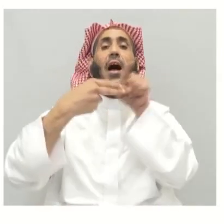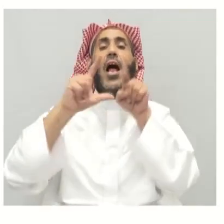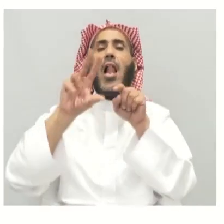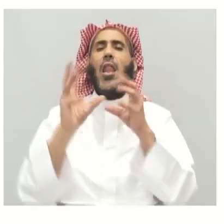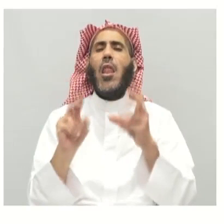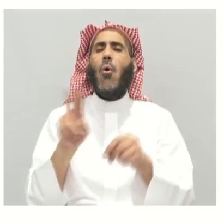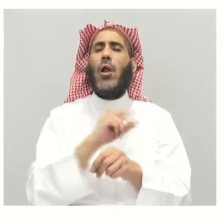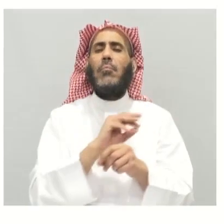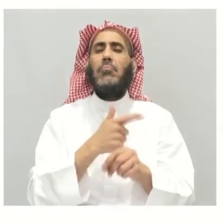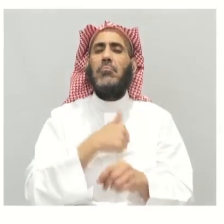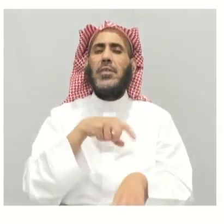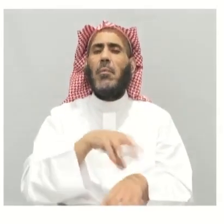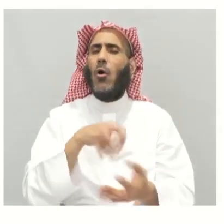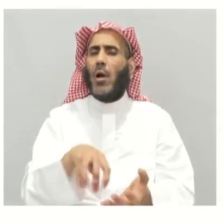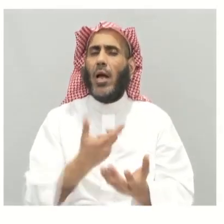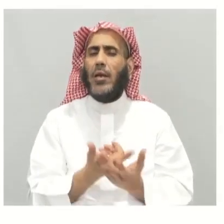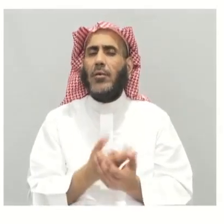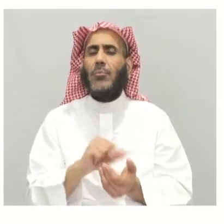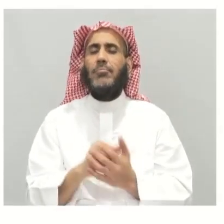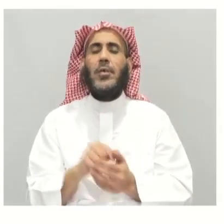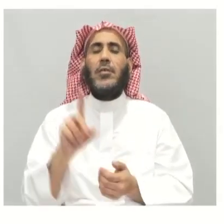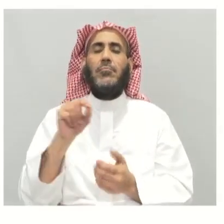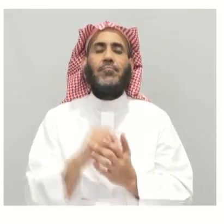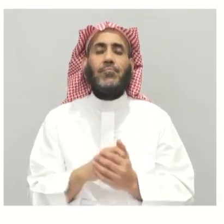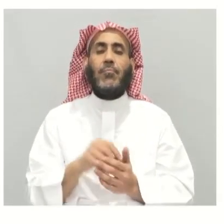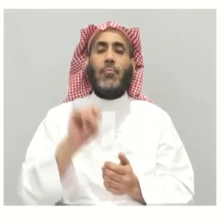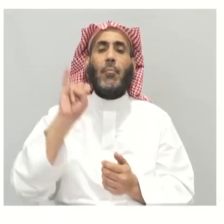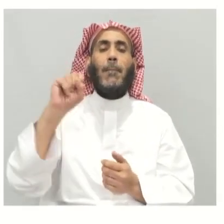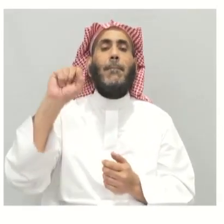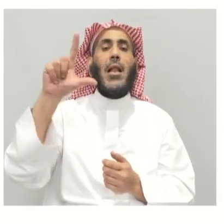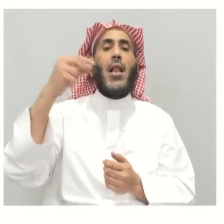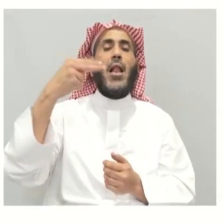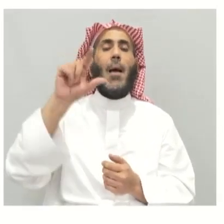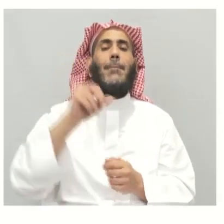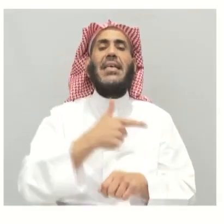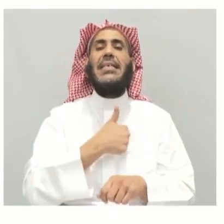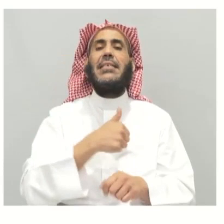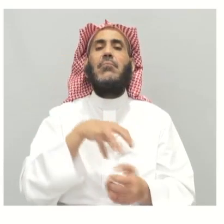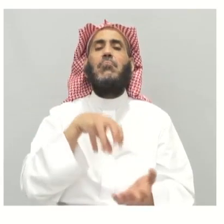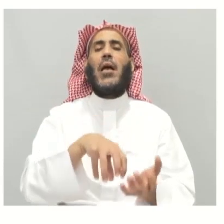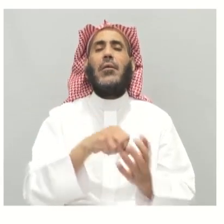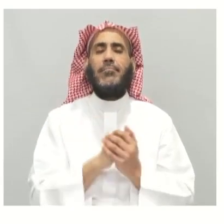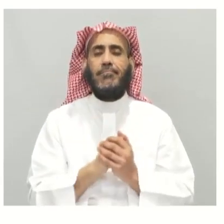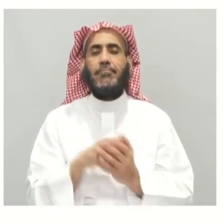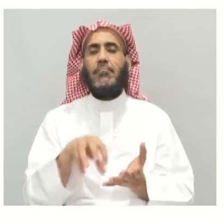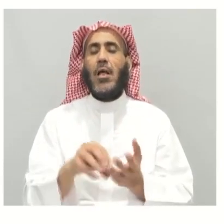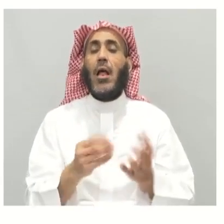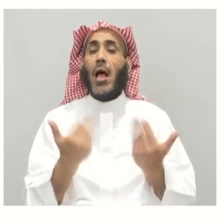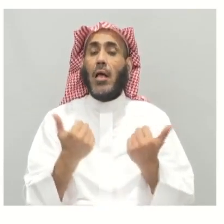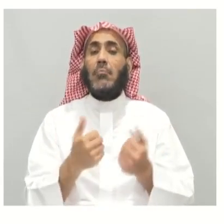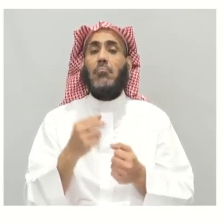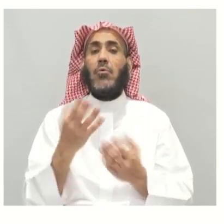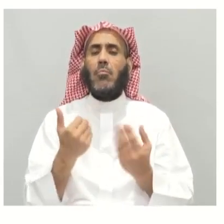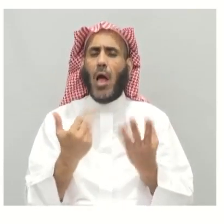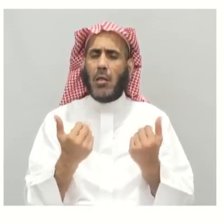الكلمة اسم زمان أو اسم مكان؟ أحسنتم، إذن ملعب اسم مكان. أعطي مثالين،